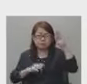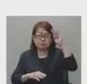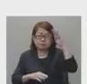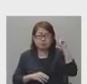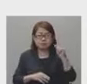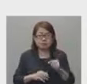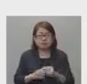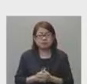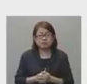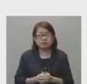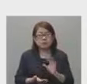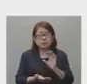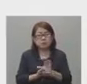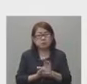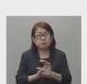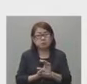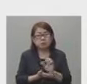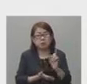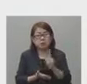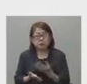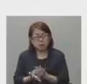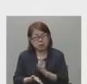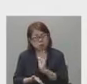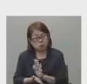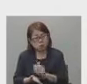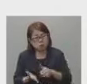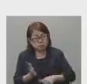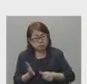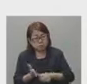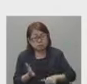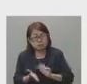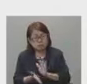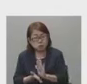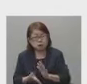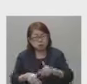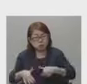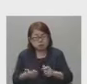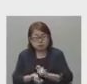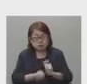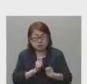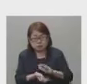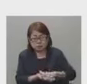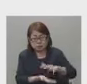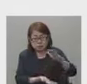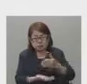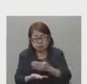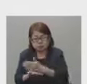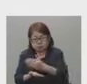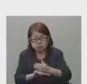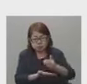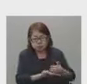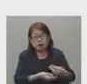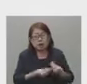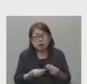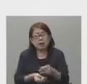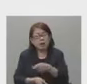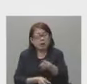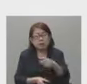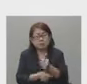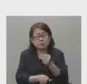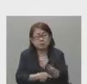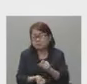ใช้งบประมาณที่มาจากภาษีประชาชนออกไปคุกคามประชาชนในแต่ละวันถึง 400,000